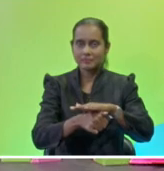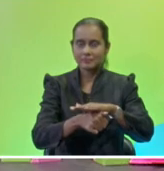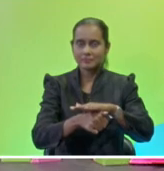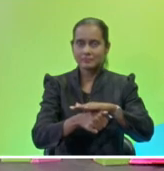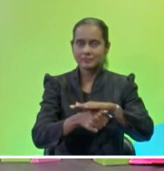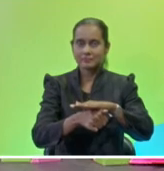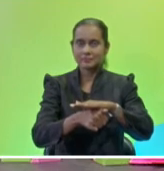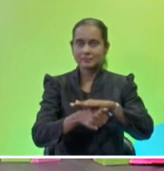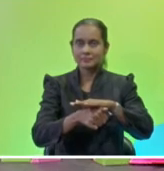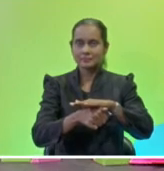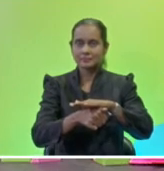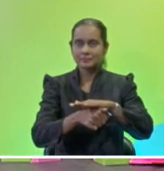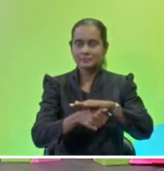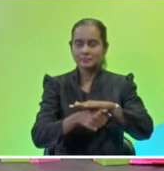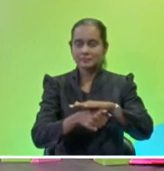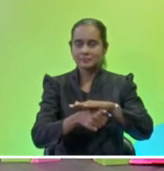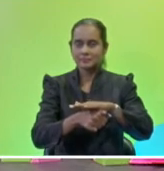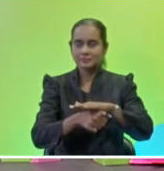beda jalan